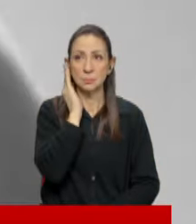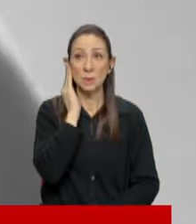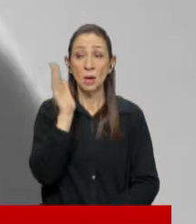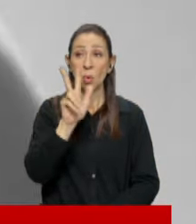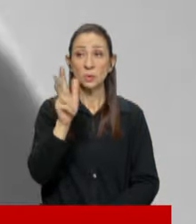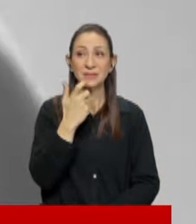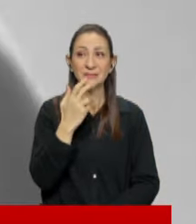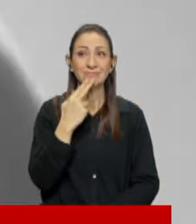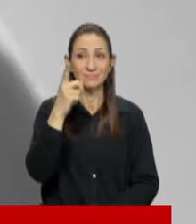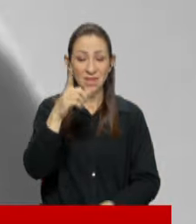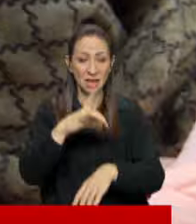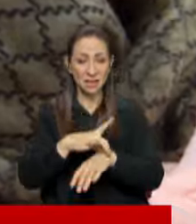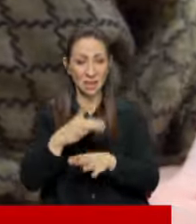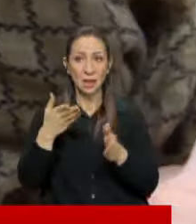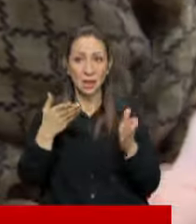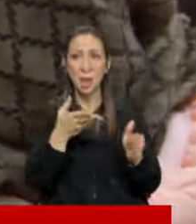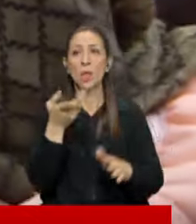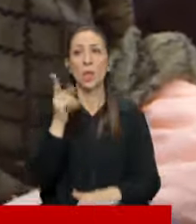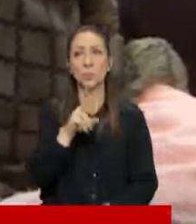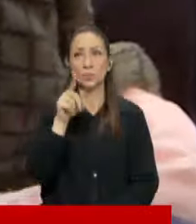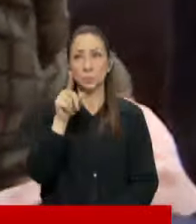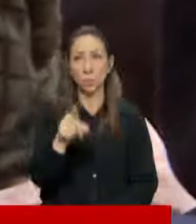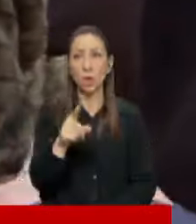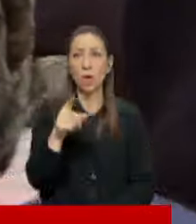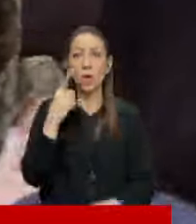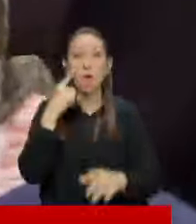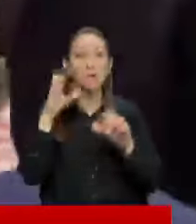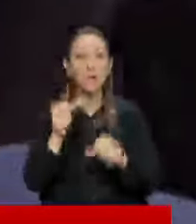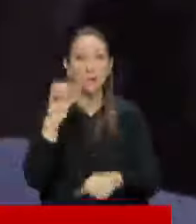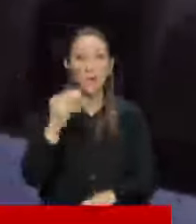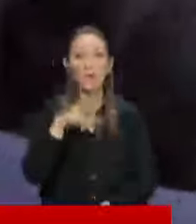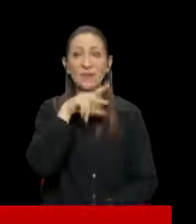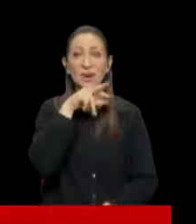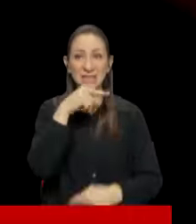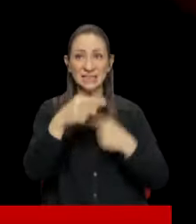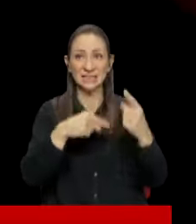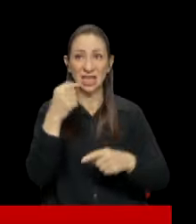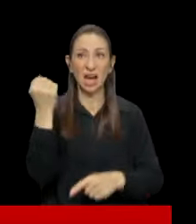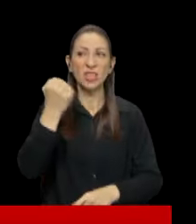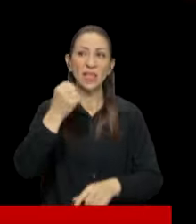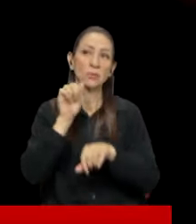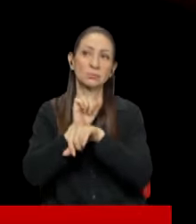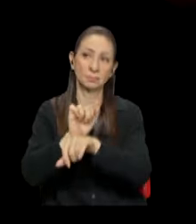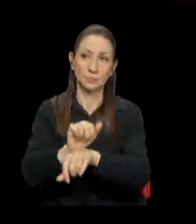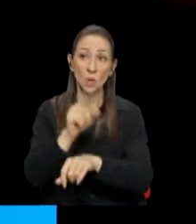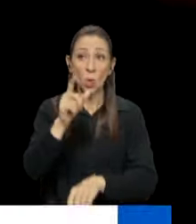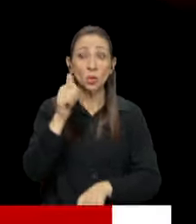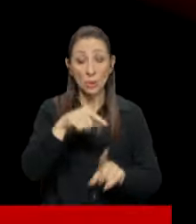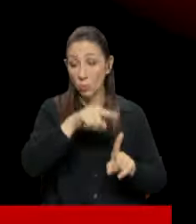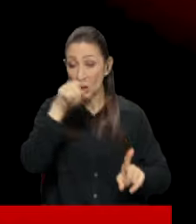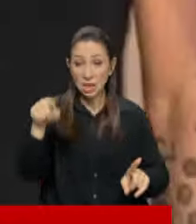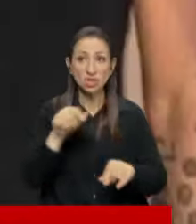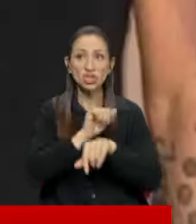30 yaşındaki Kaya hastanede hayatını kaybetti. Gözaltına alınan Fransız asıllı katil tutuklandı. O günden bu yana cezaevinde olan